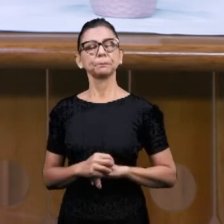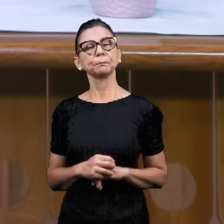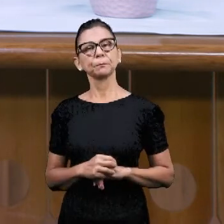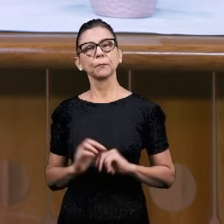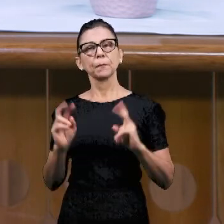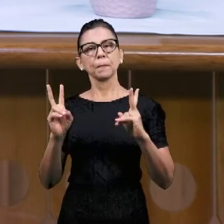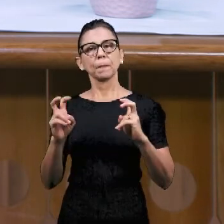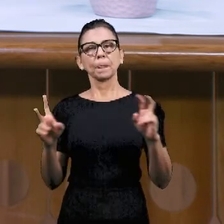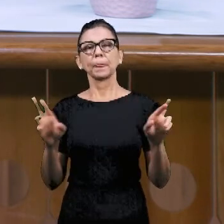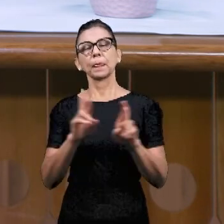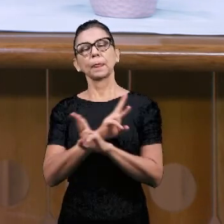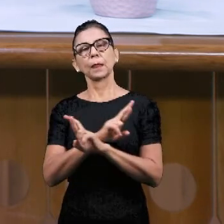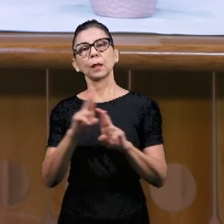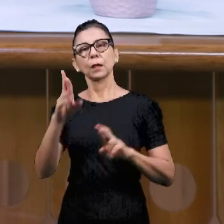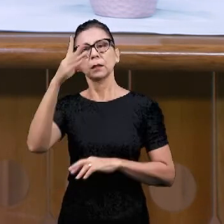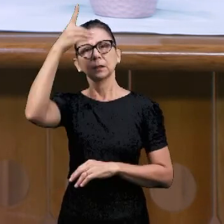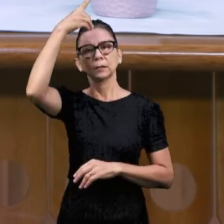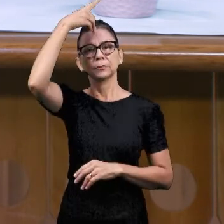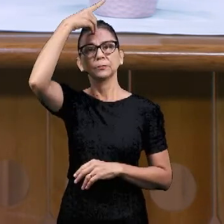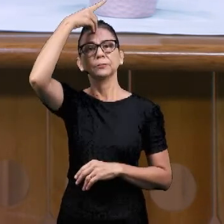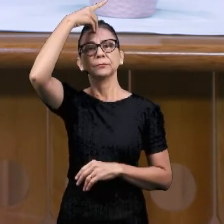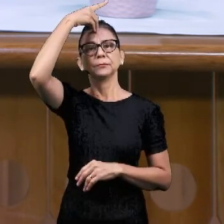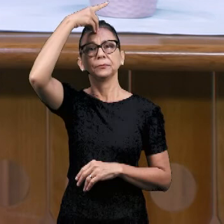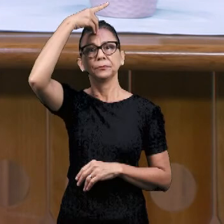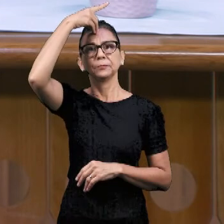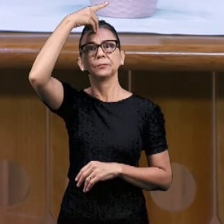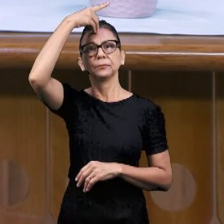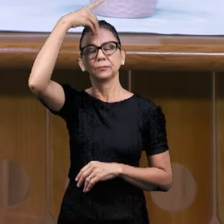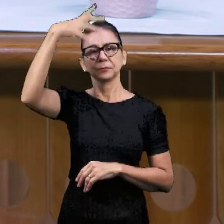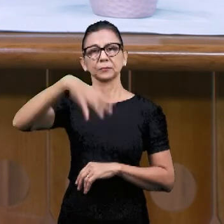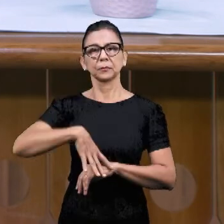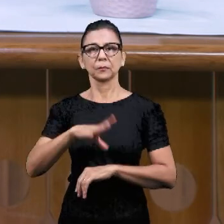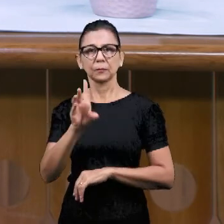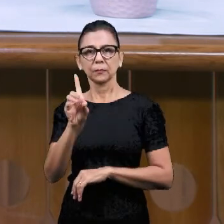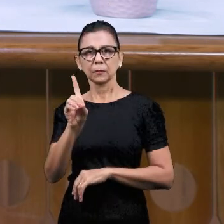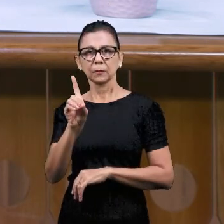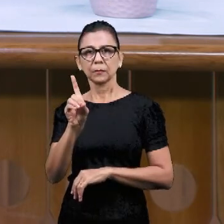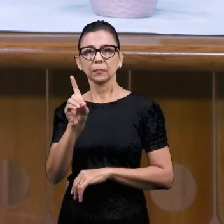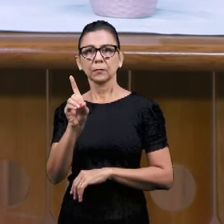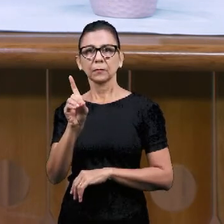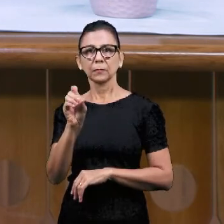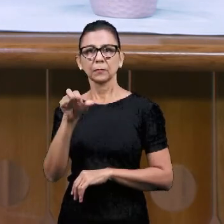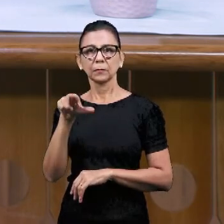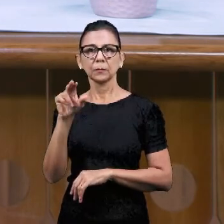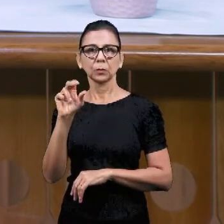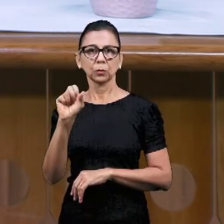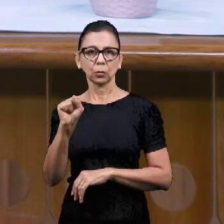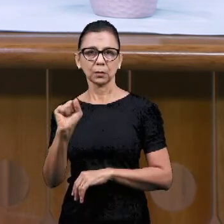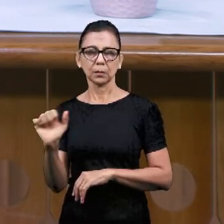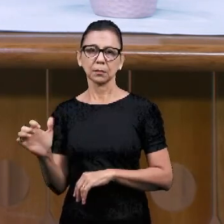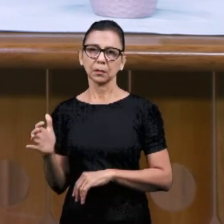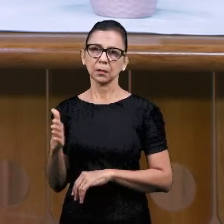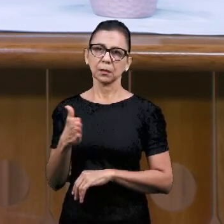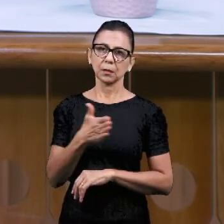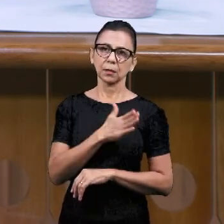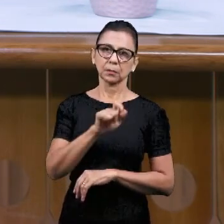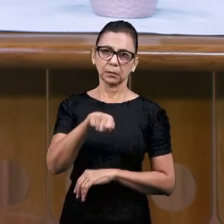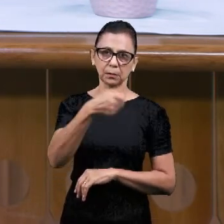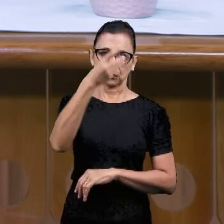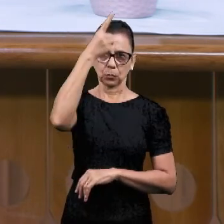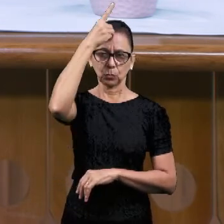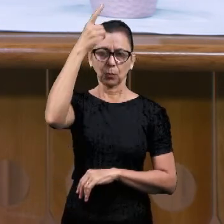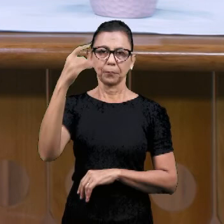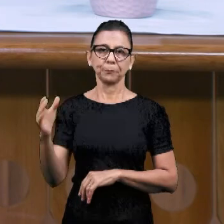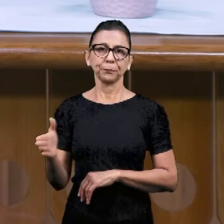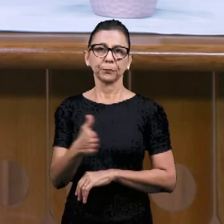lié avec les dons spirituels. Et pour faire le premier commentaire lié à ce sujet, nous allons passer la parole au pasteur